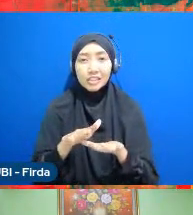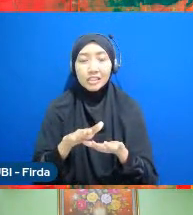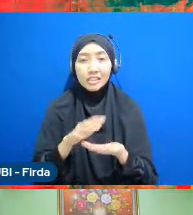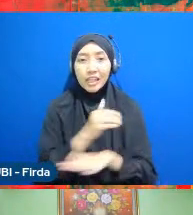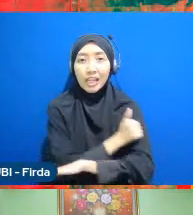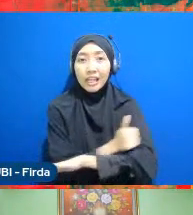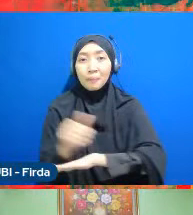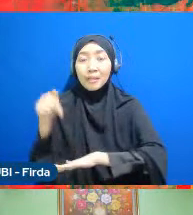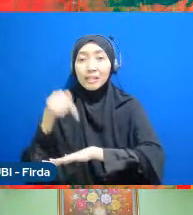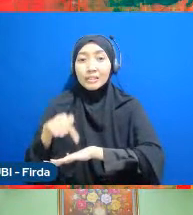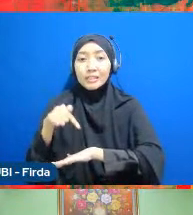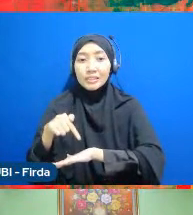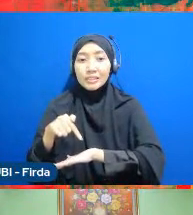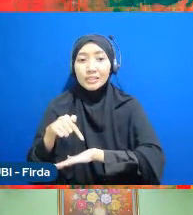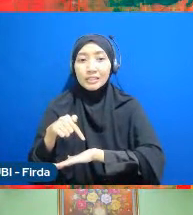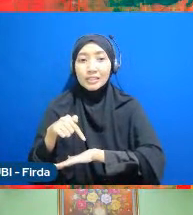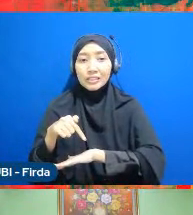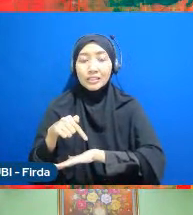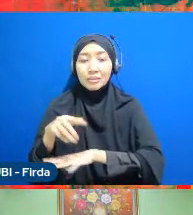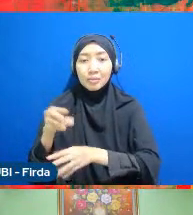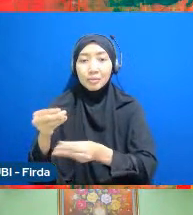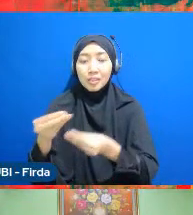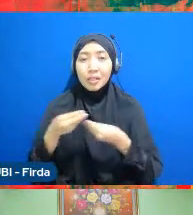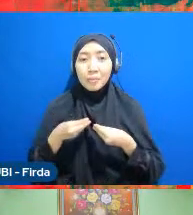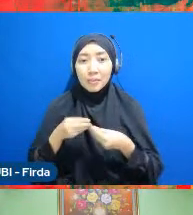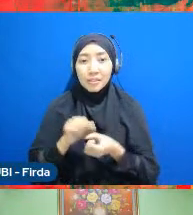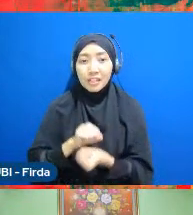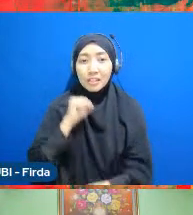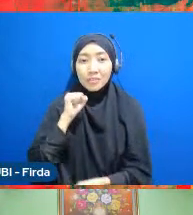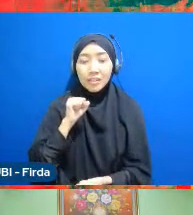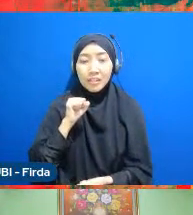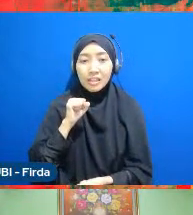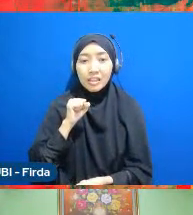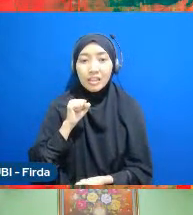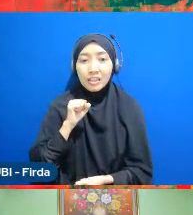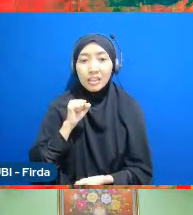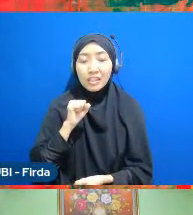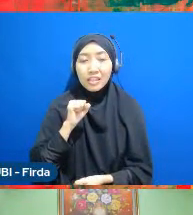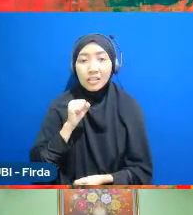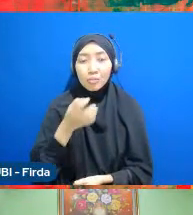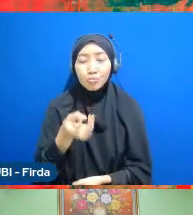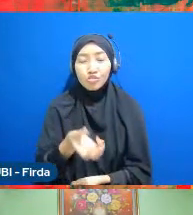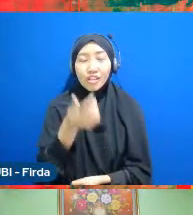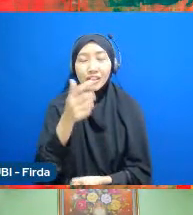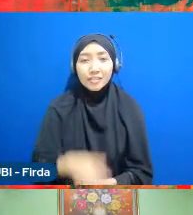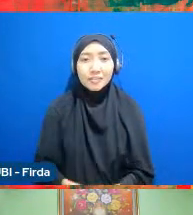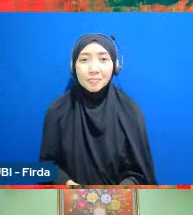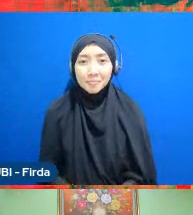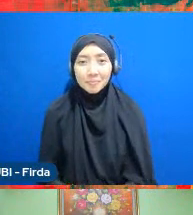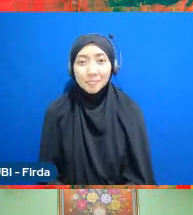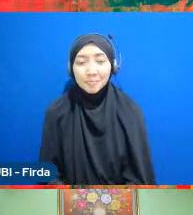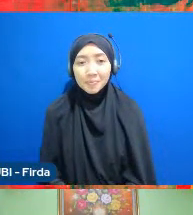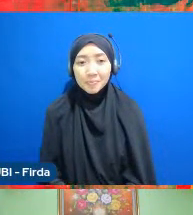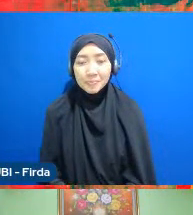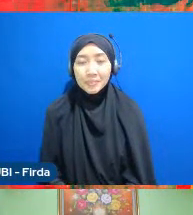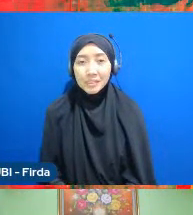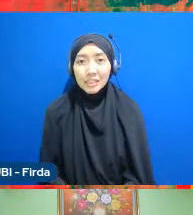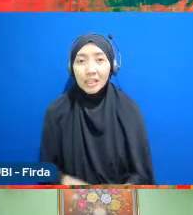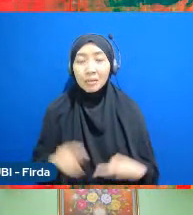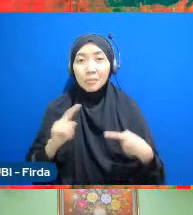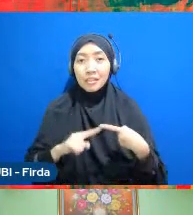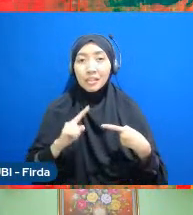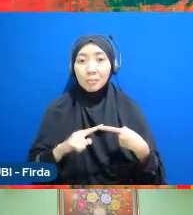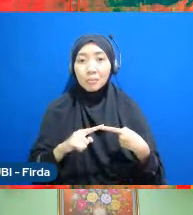ini, untuk memperoleh sertifikat ini sangat mudah sekali. Pertama-tama